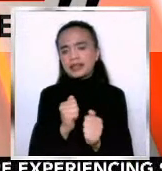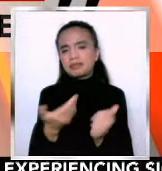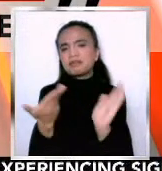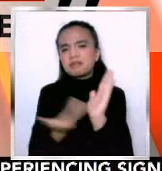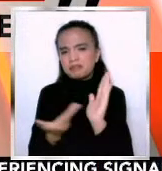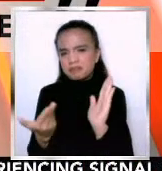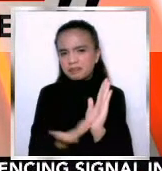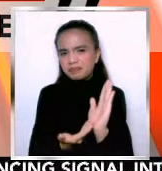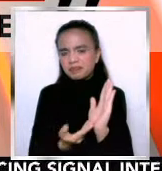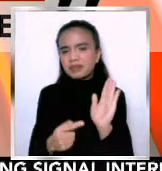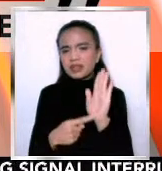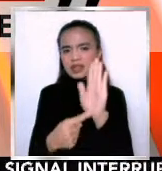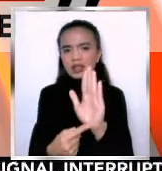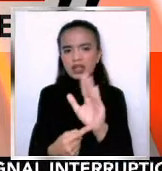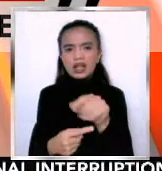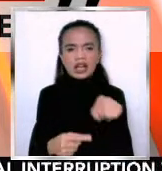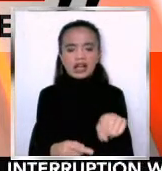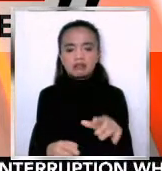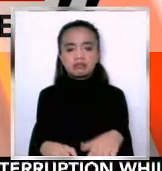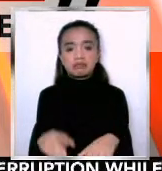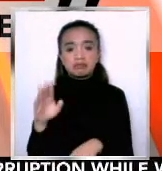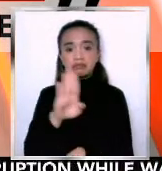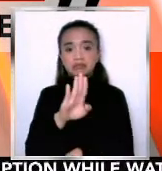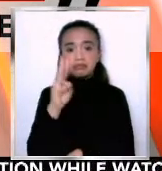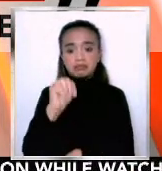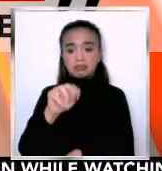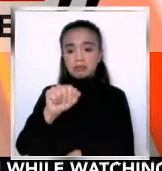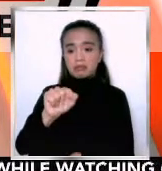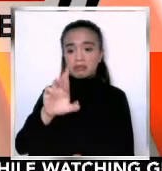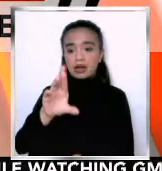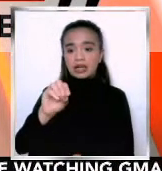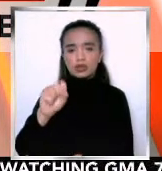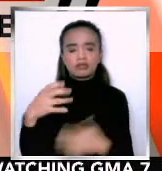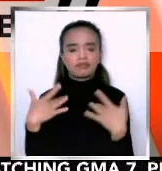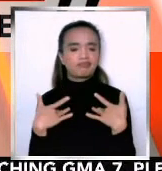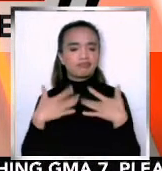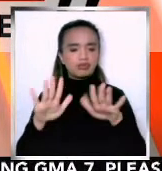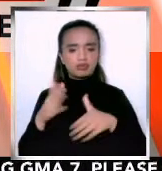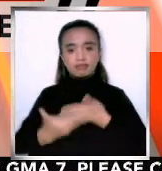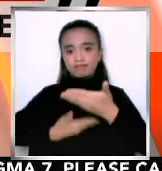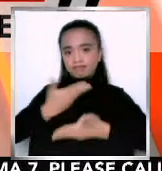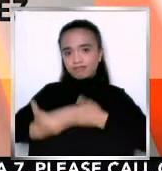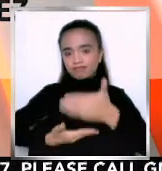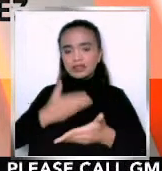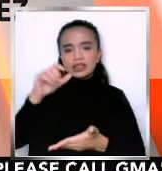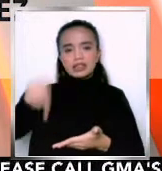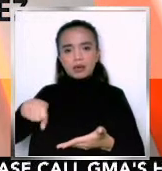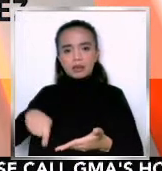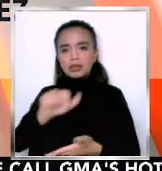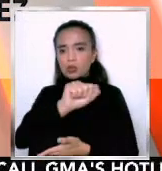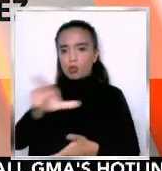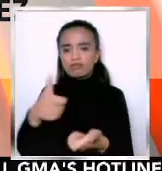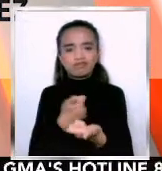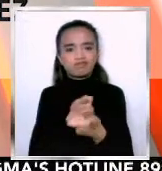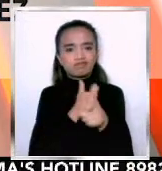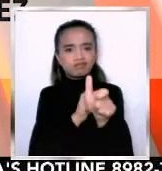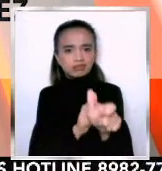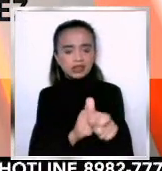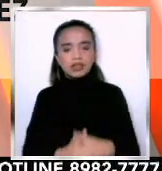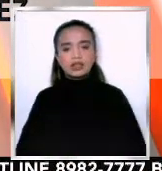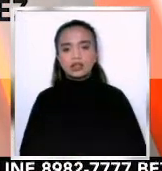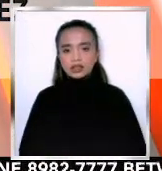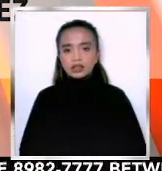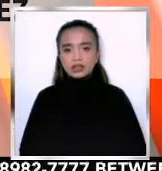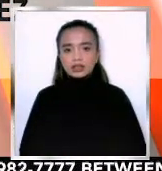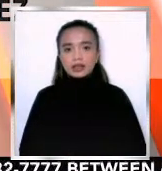na wala umanong pakialam si Marcos sa mga batas at procedures na dapat sinusunod ng lahat. Nilinaw naman ang tagapagsalita